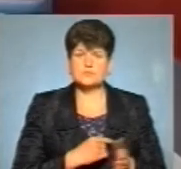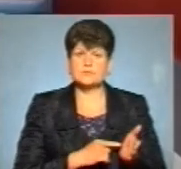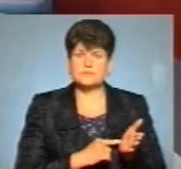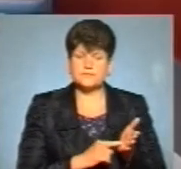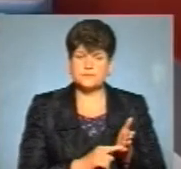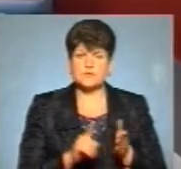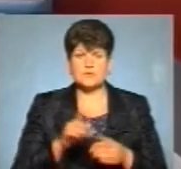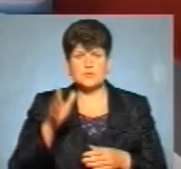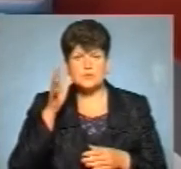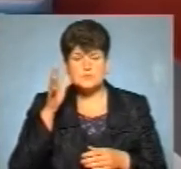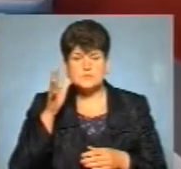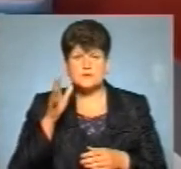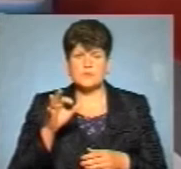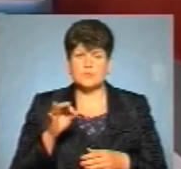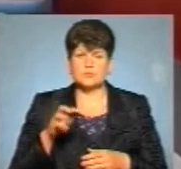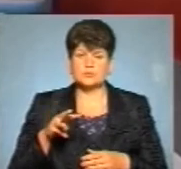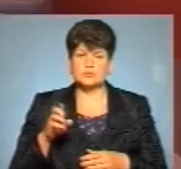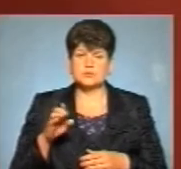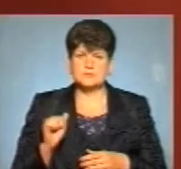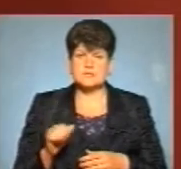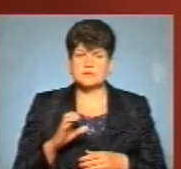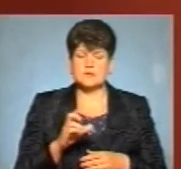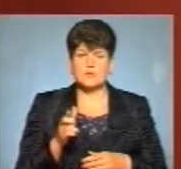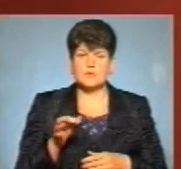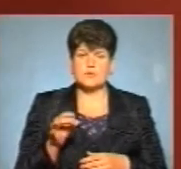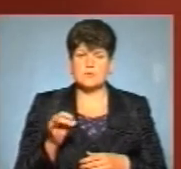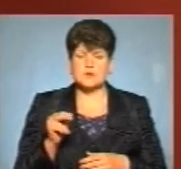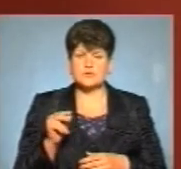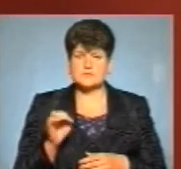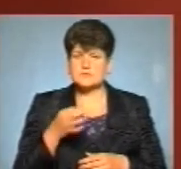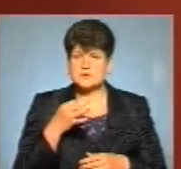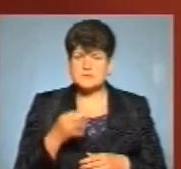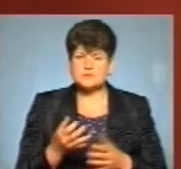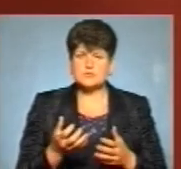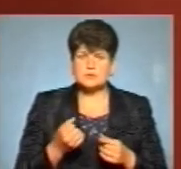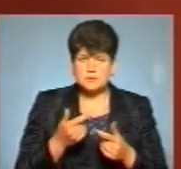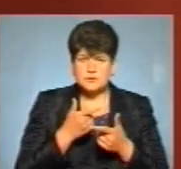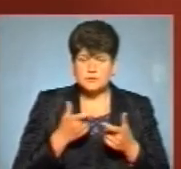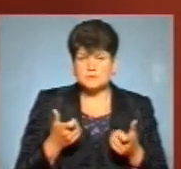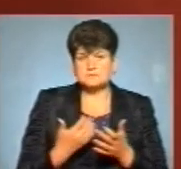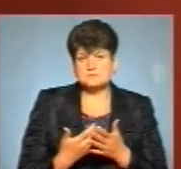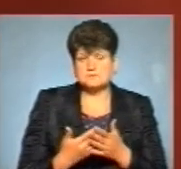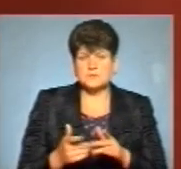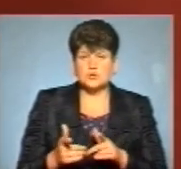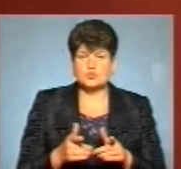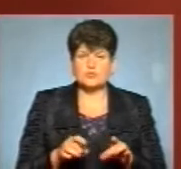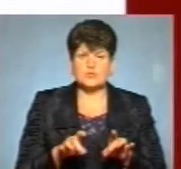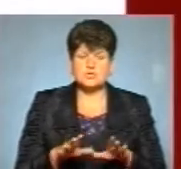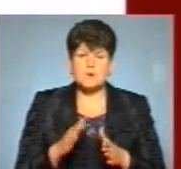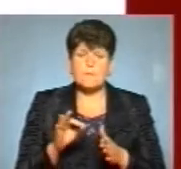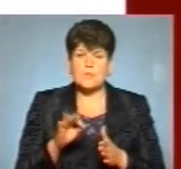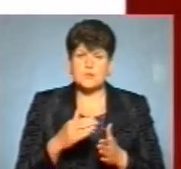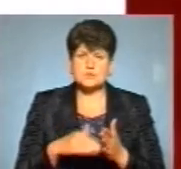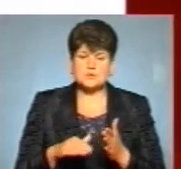що освітній омбудсмен Сергій Горбачов заявив, що отримав інформацію про начебто підготовку рішення про